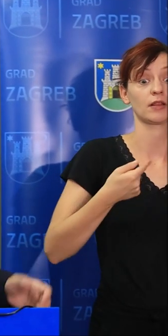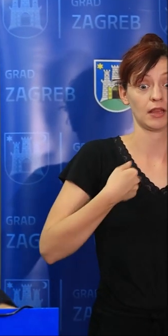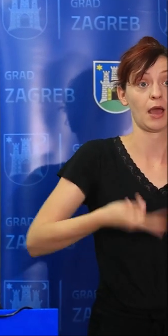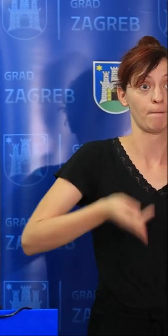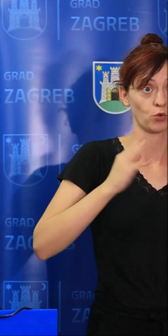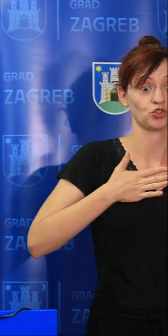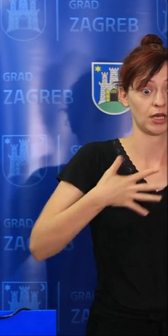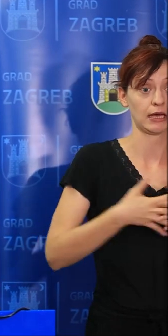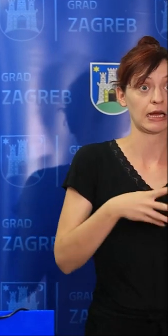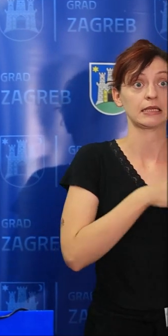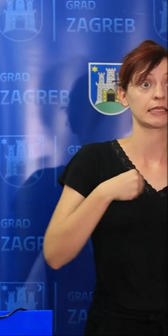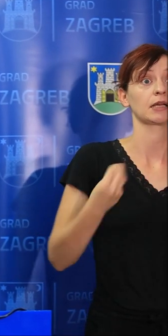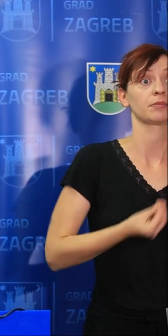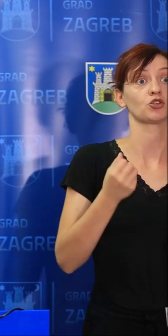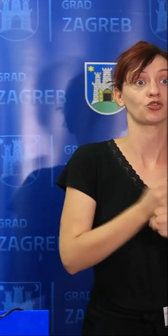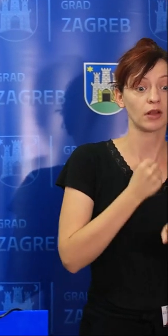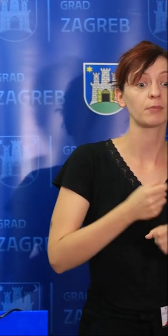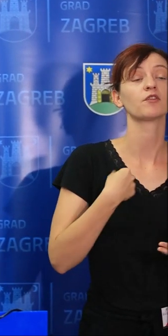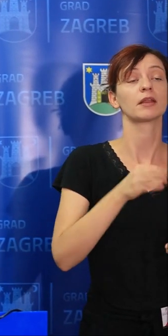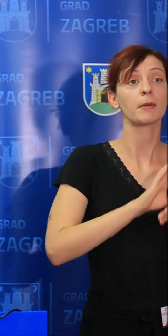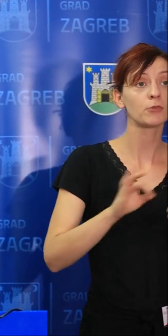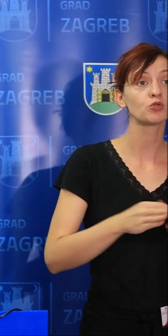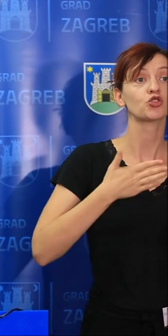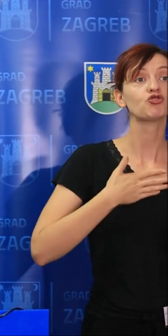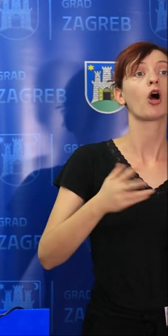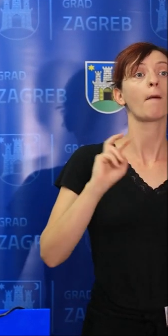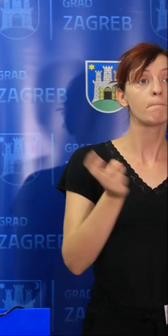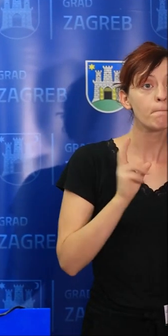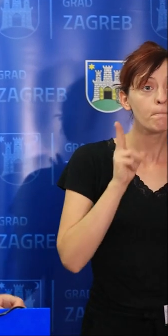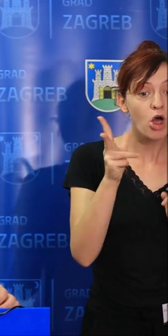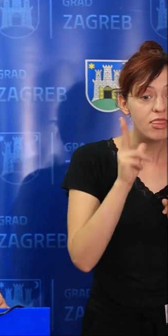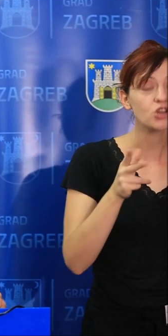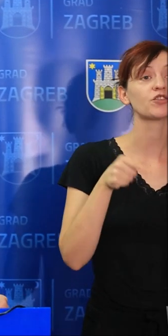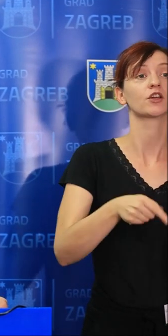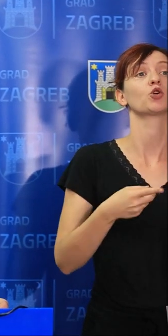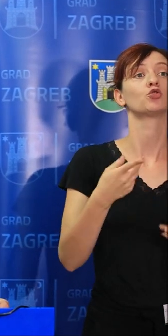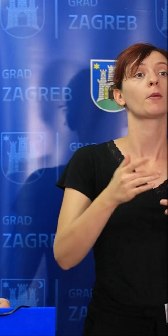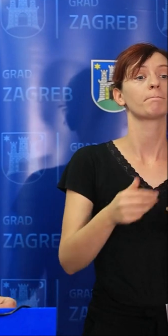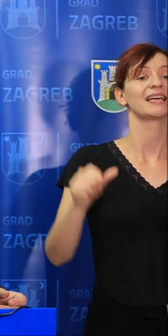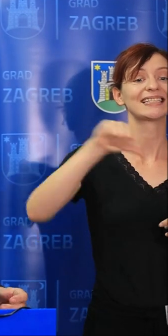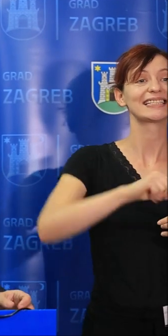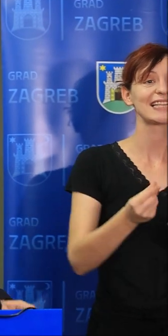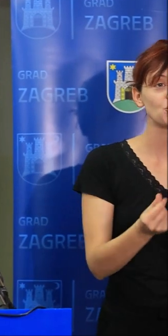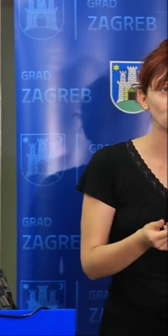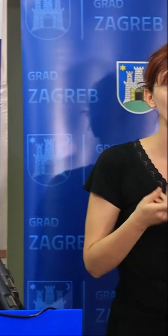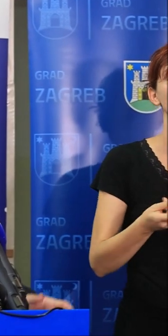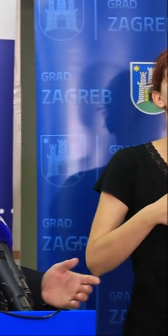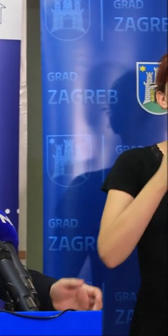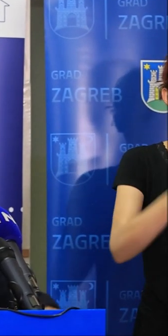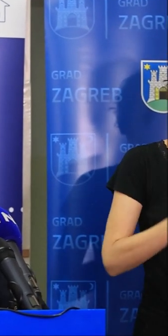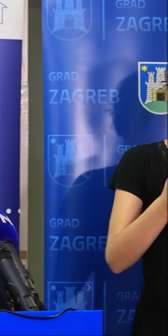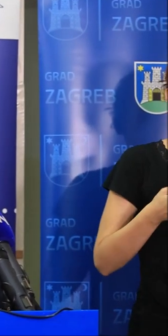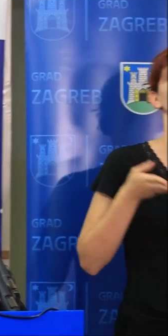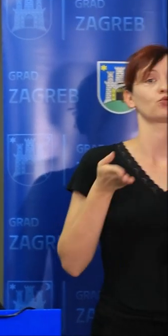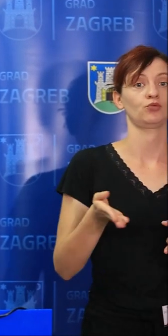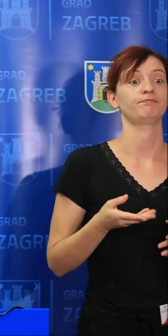odmah napravili, otpiše svoja potraživanja u stečajnom postupku za Dioki. Pošto je za Kamensko,